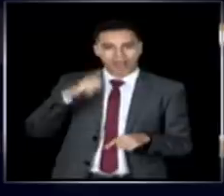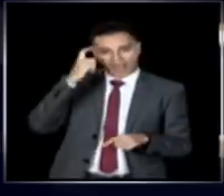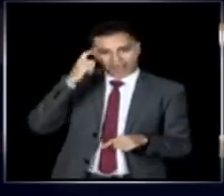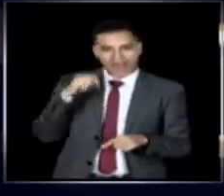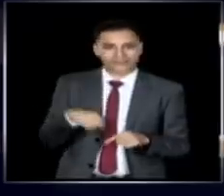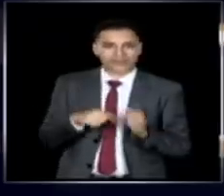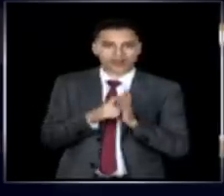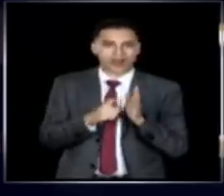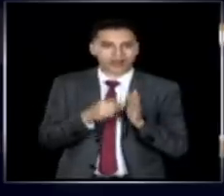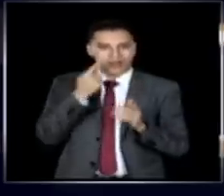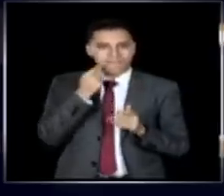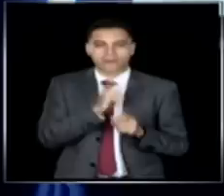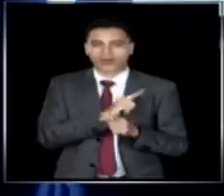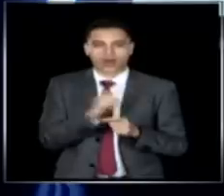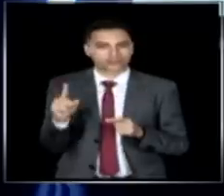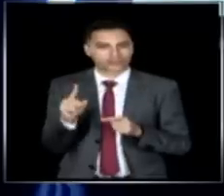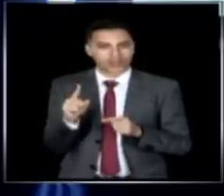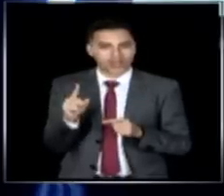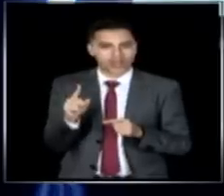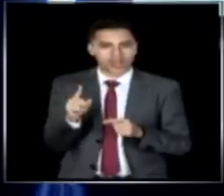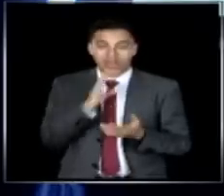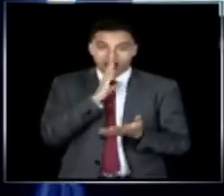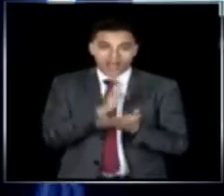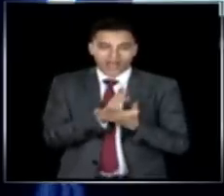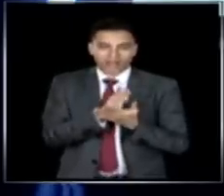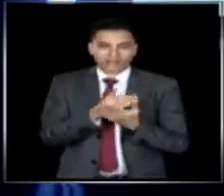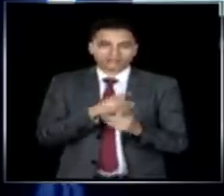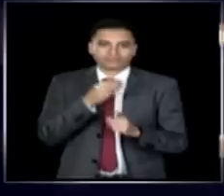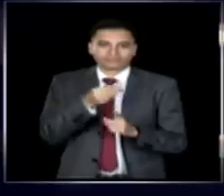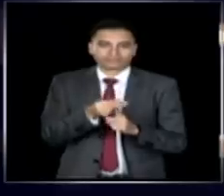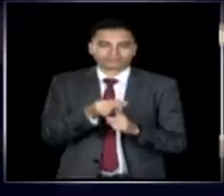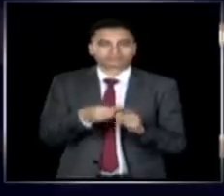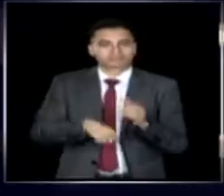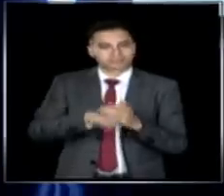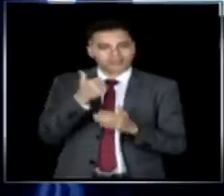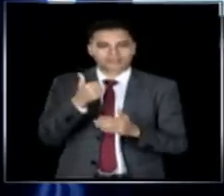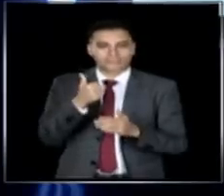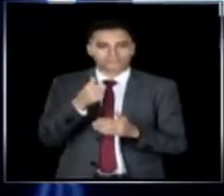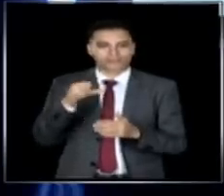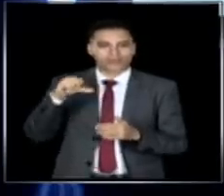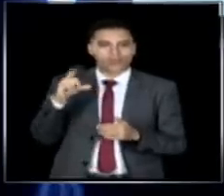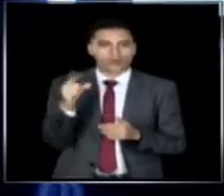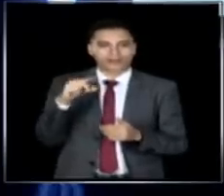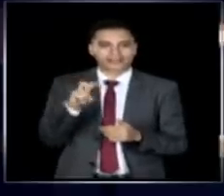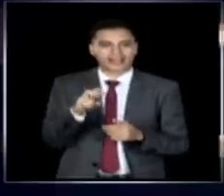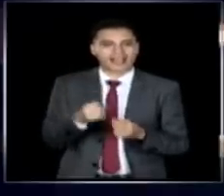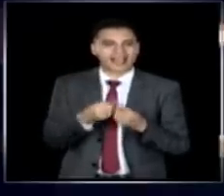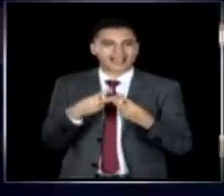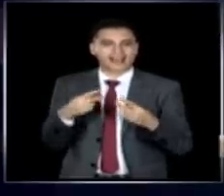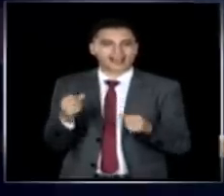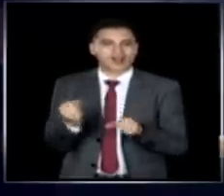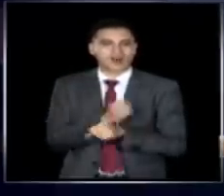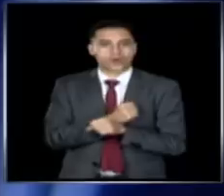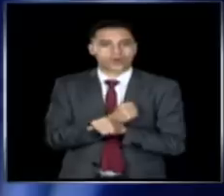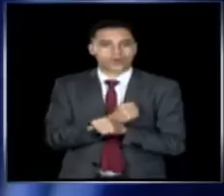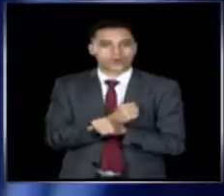ان احنا ما بنهزرش. اللي يستحق بيكسب. وردة. اخيرا. وردة انا عارف